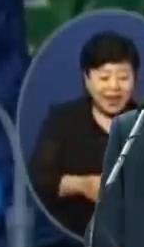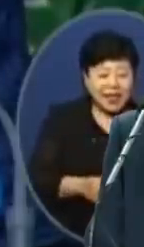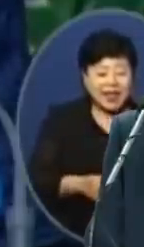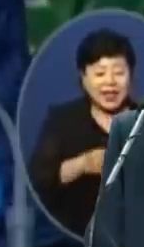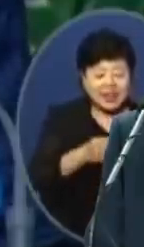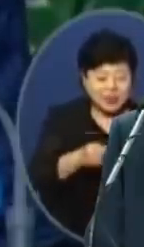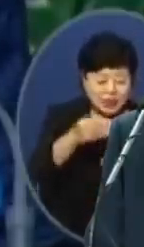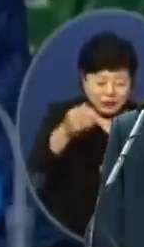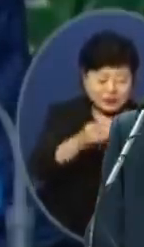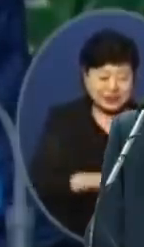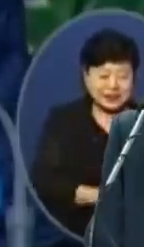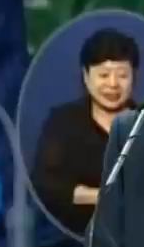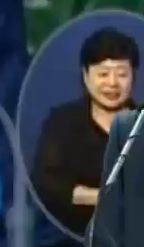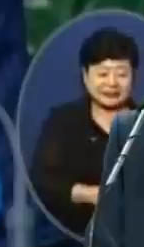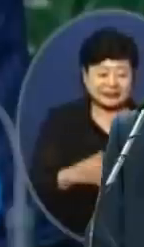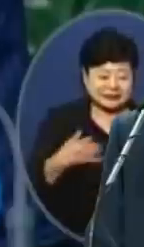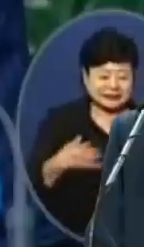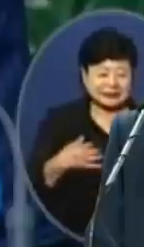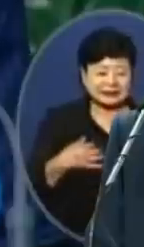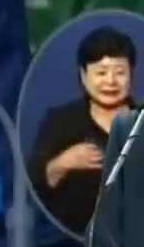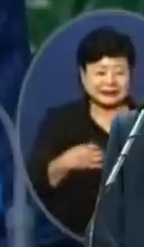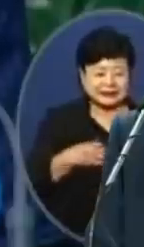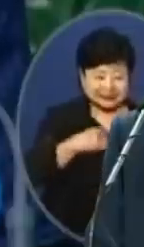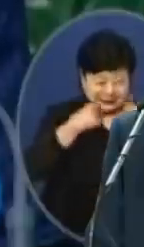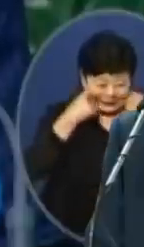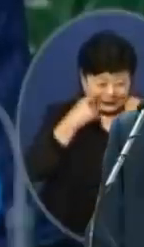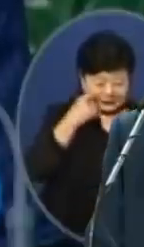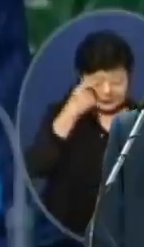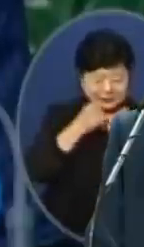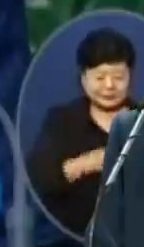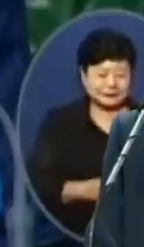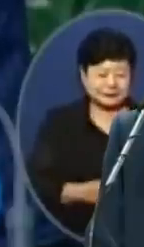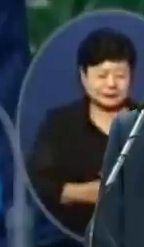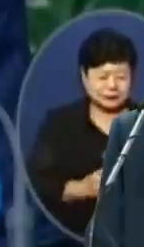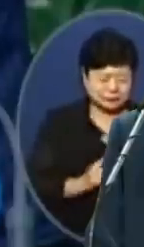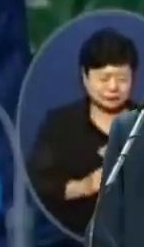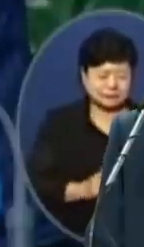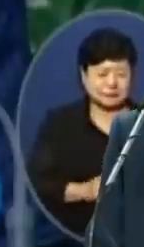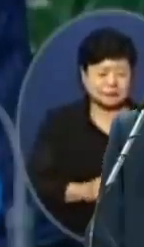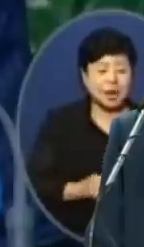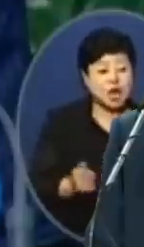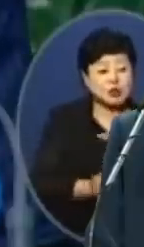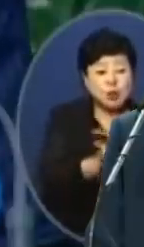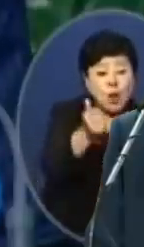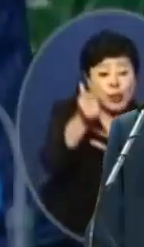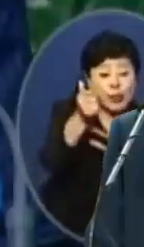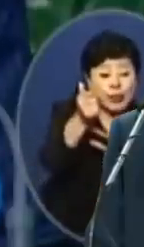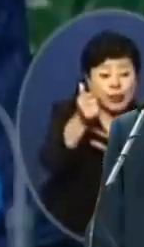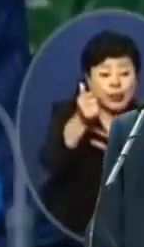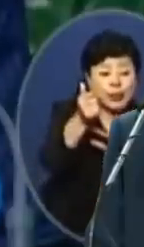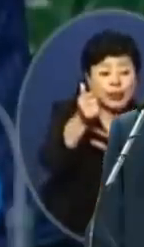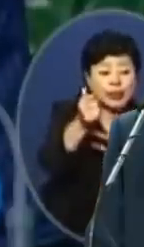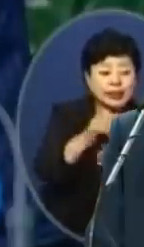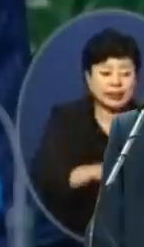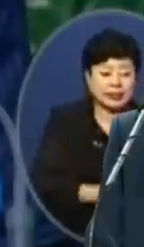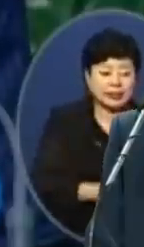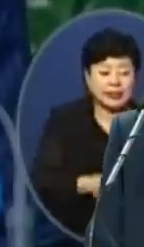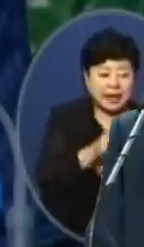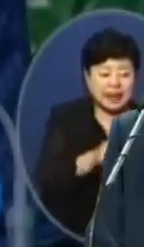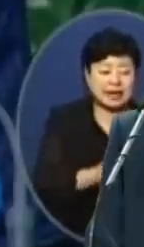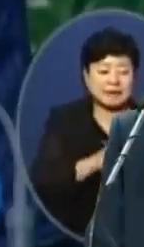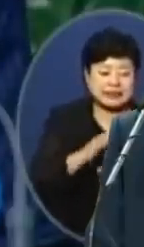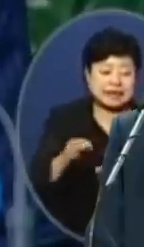주님께서 인도하시는 것입니다. 희노애락의 감정 중에 소원은 강력한 하나님이